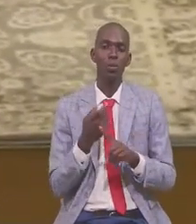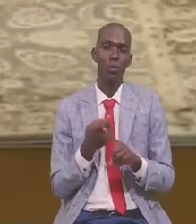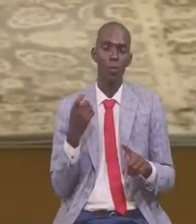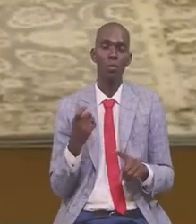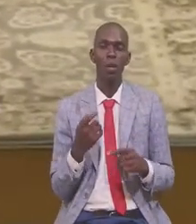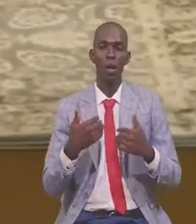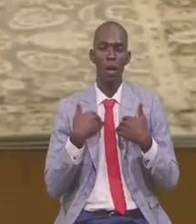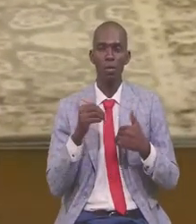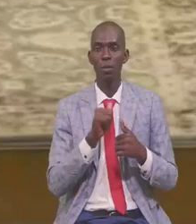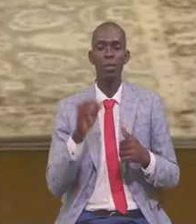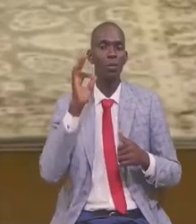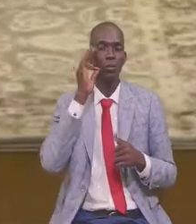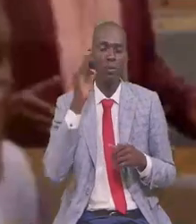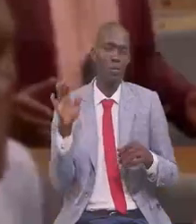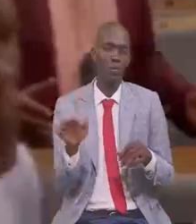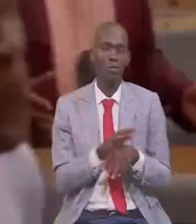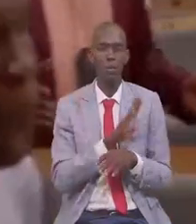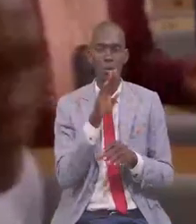d'un enrôlement fructueux.